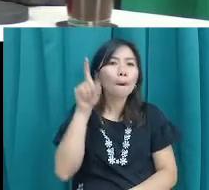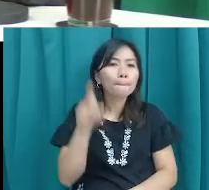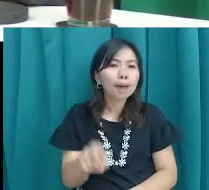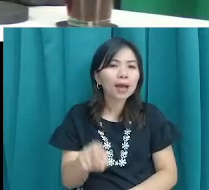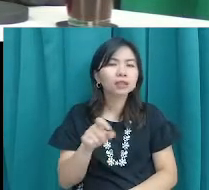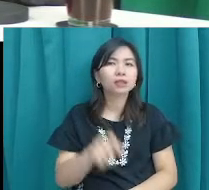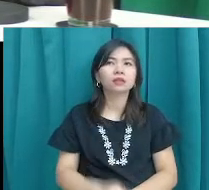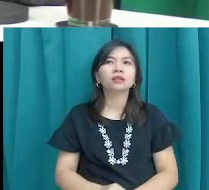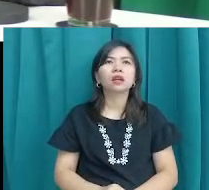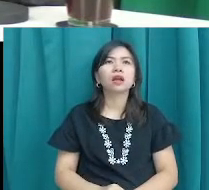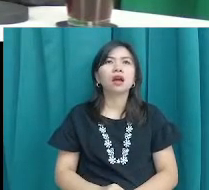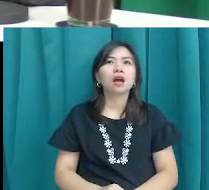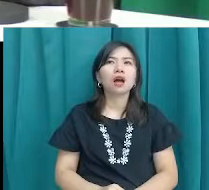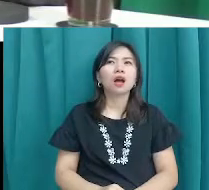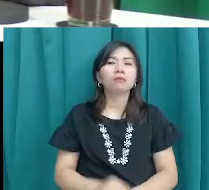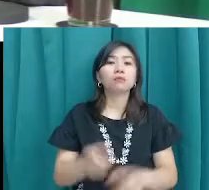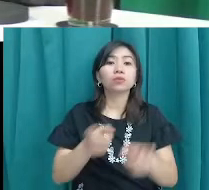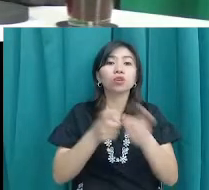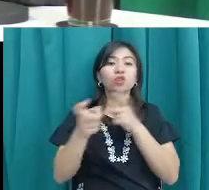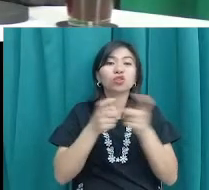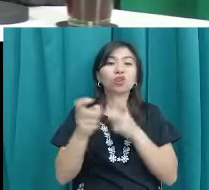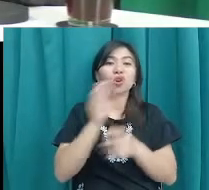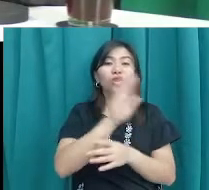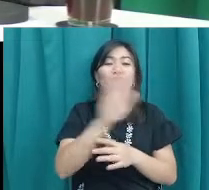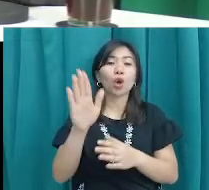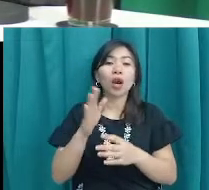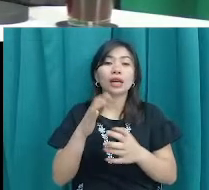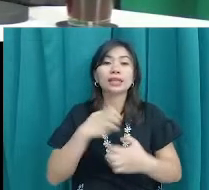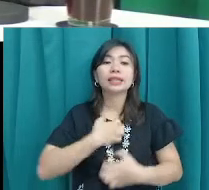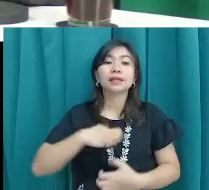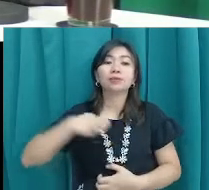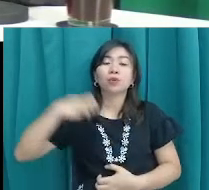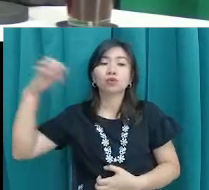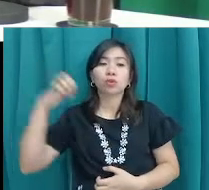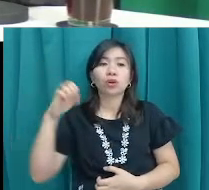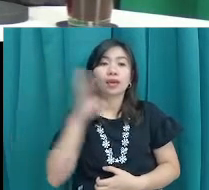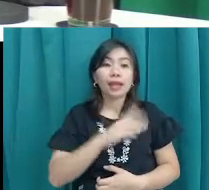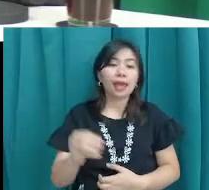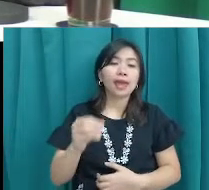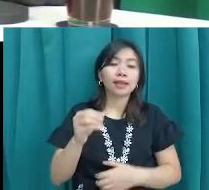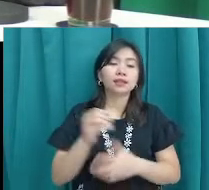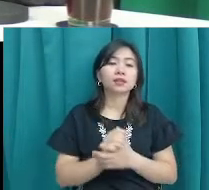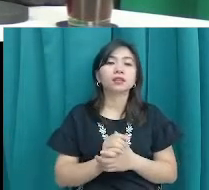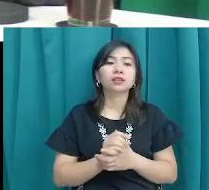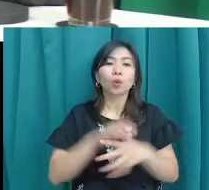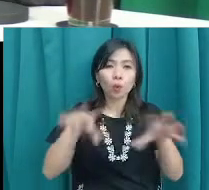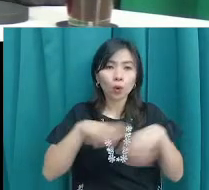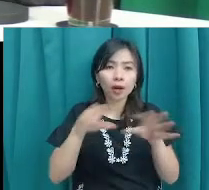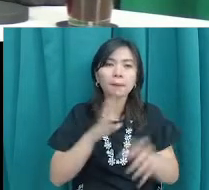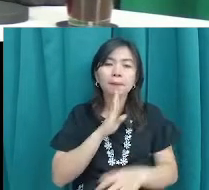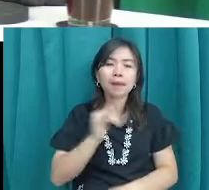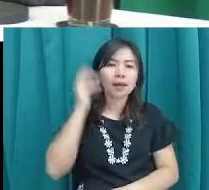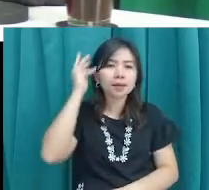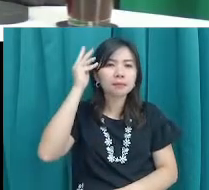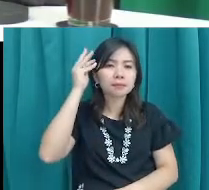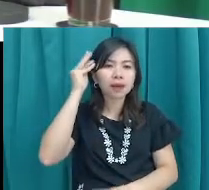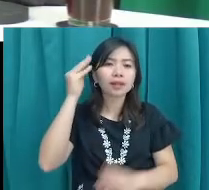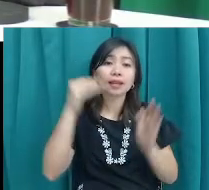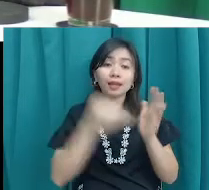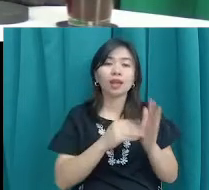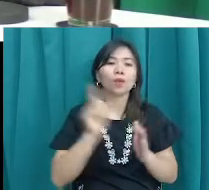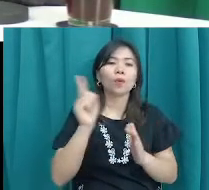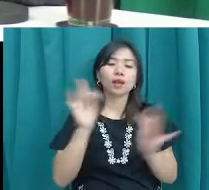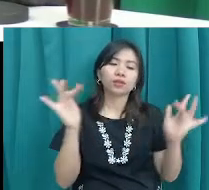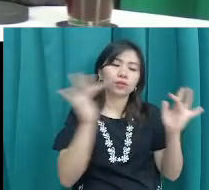hindi emosyonal. Hindi talaga nagtutugma sa salita ng Diyos ang emosyon. Ang nagtutugma sa salita ng Diyos